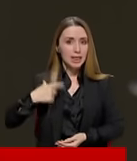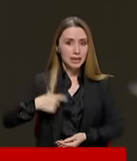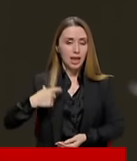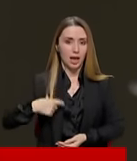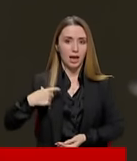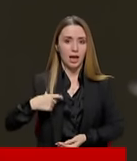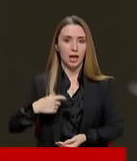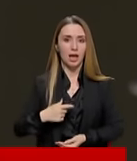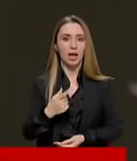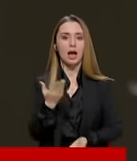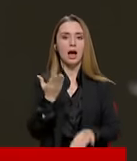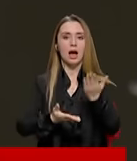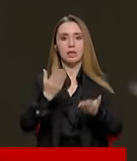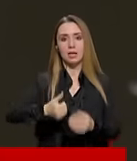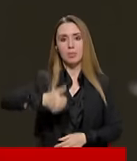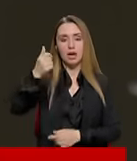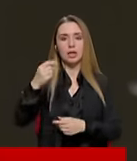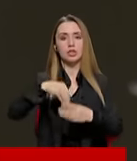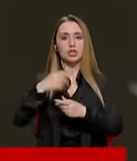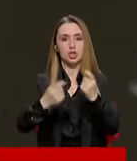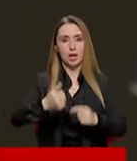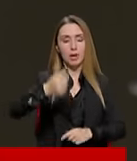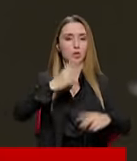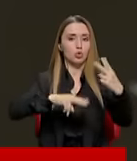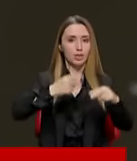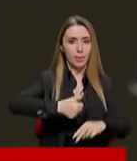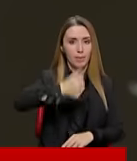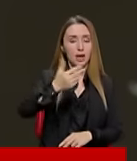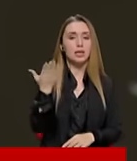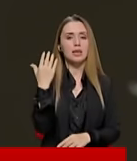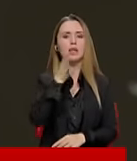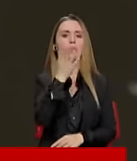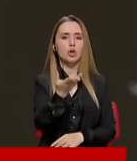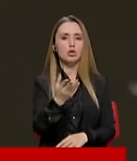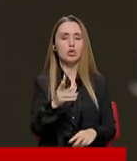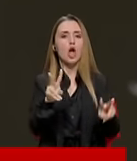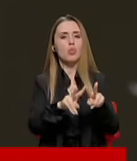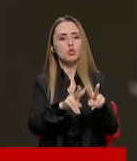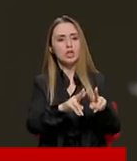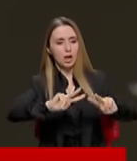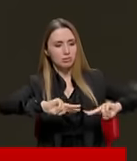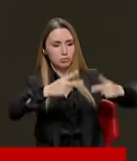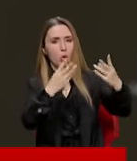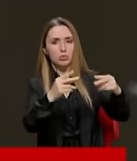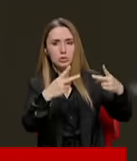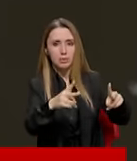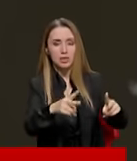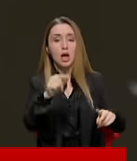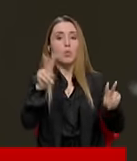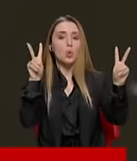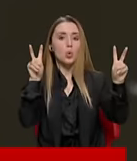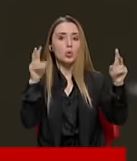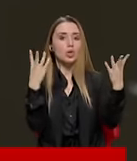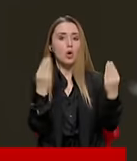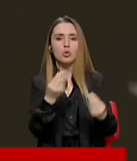özellikle Adalet Bakanlı İçişleri Bakanlığı ve Ulaştırma Bakanlığı Eskiden biliyorsun müsteşarları da devrediyor bu konuda